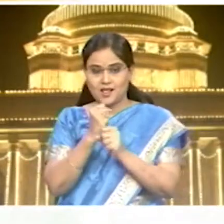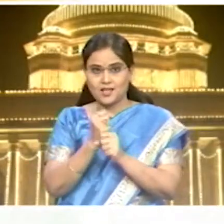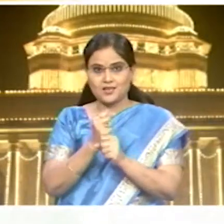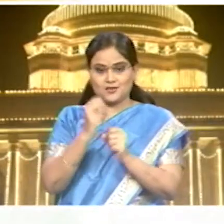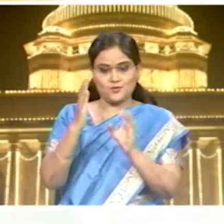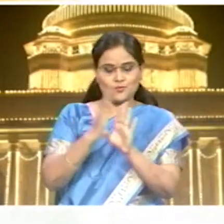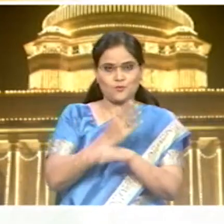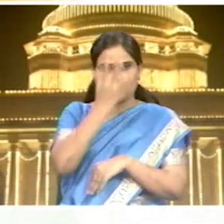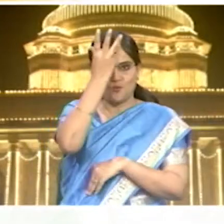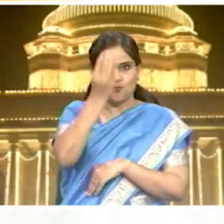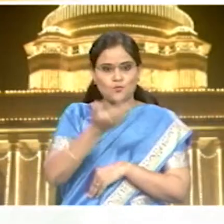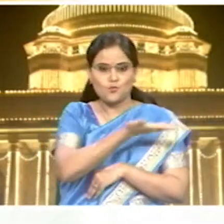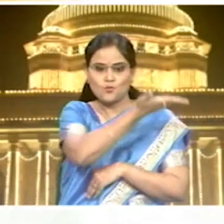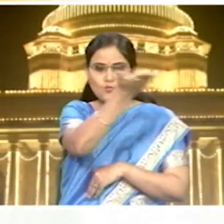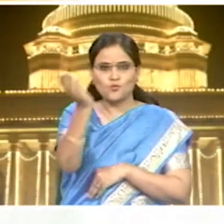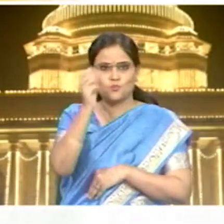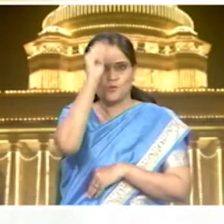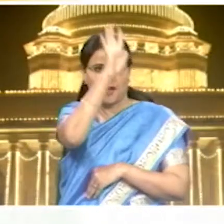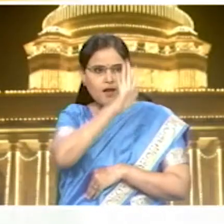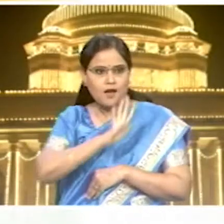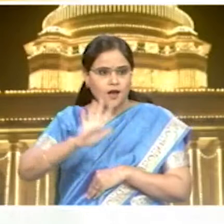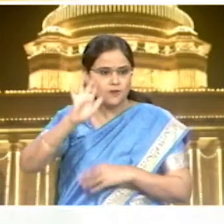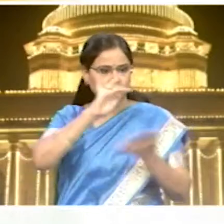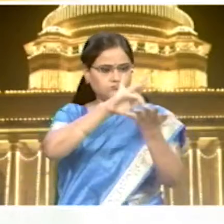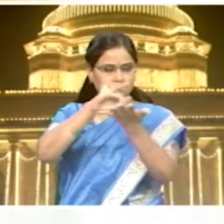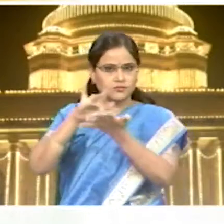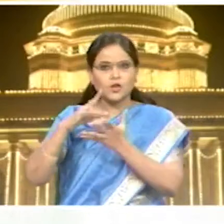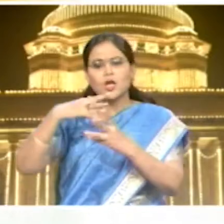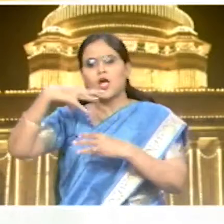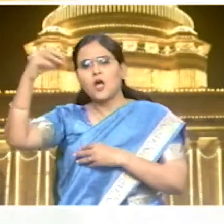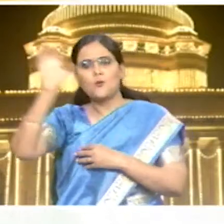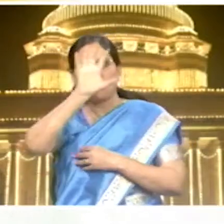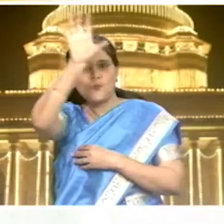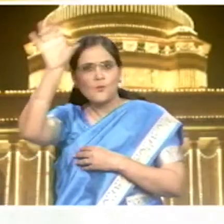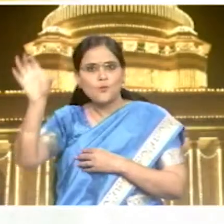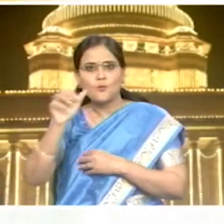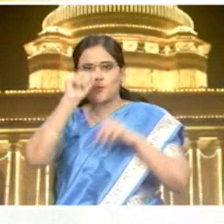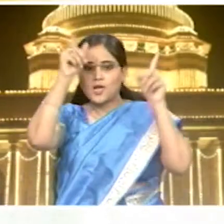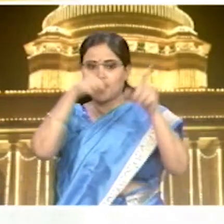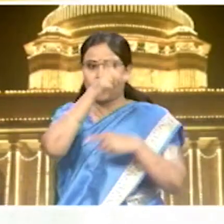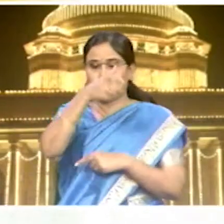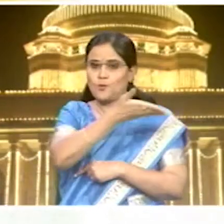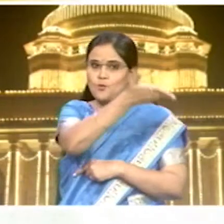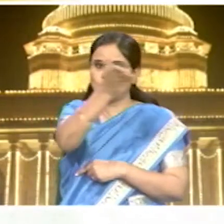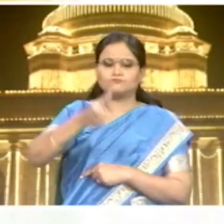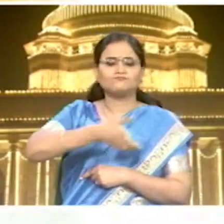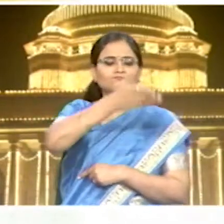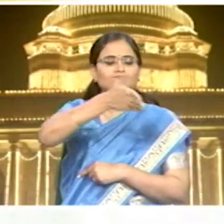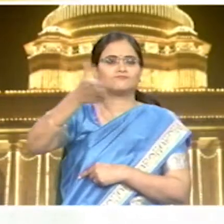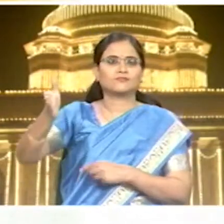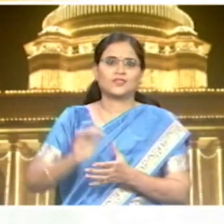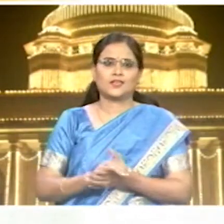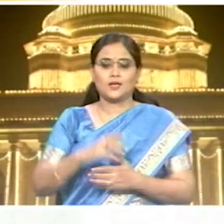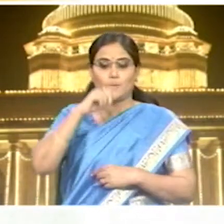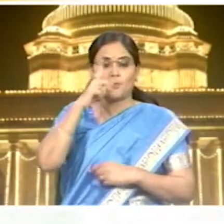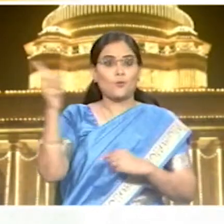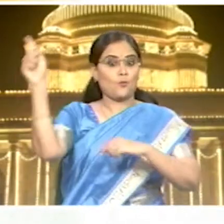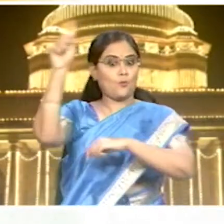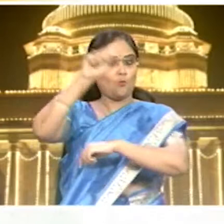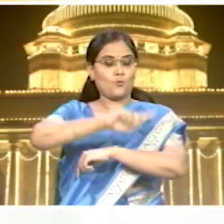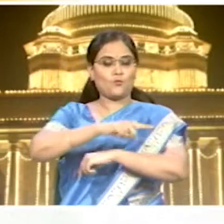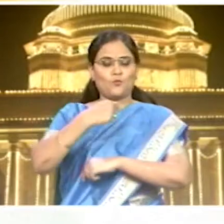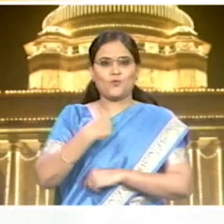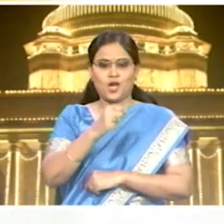रहने वाले सभी भारतीयों को मैं हार्दिक बधाई देती हूँ। इस गौरवपूर्ण अवसर पर आपको संबोधित करते